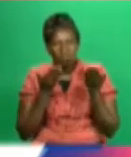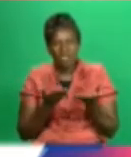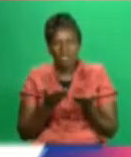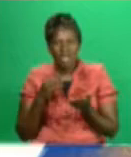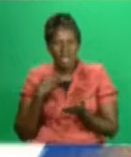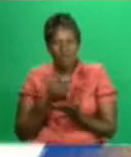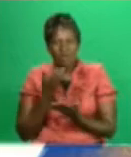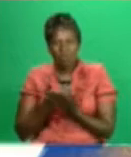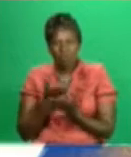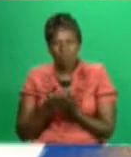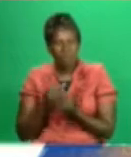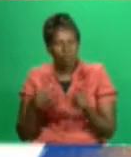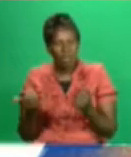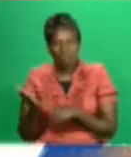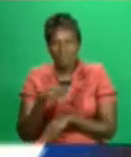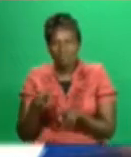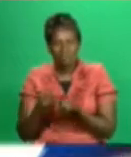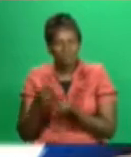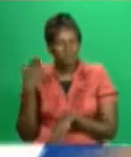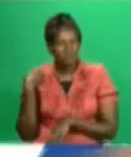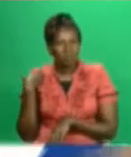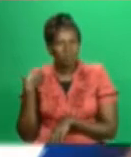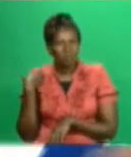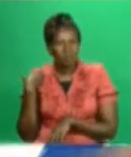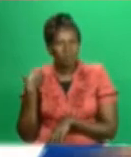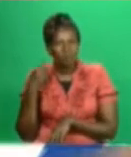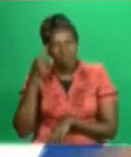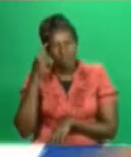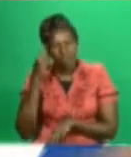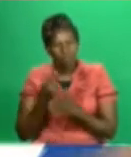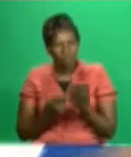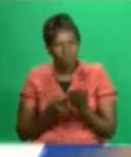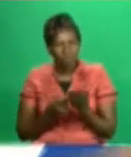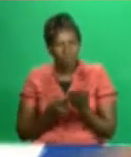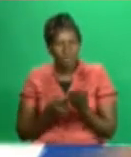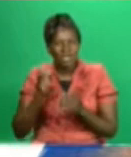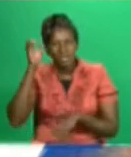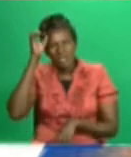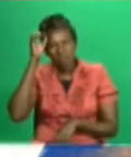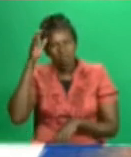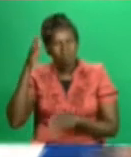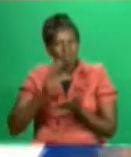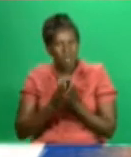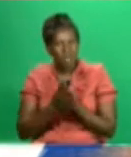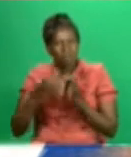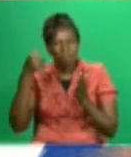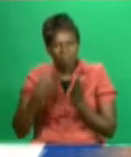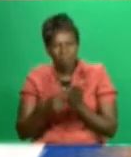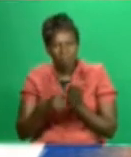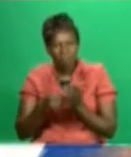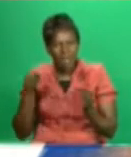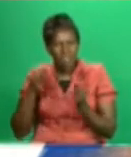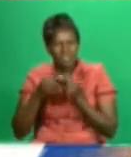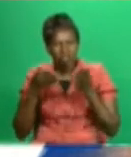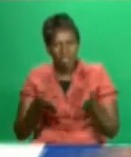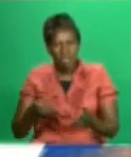wetu angalau unarudi pale ulipo. Ama nyinyi hamwathiriwi na uchumi vile ulivyozorota jana? Elimu imekuwa na shida. Mpaka leo hii tuna vijana